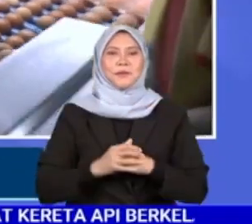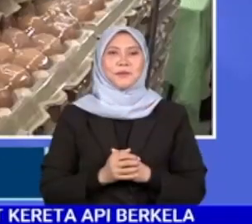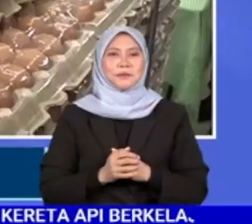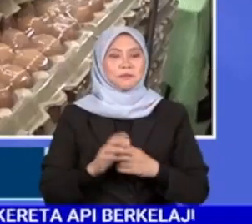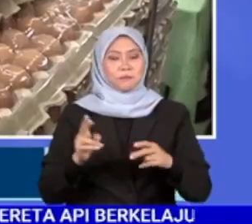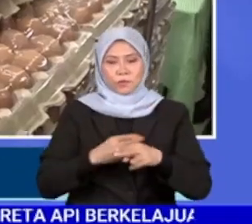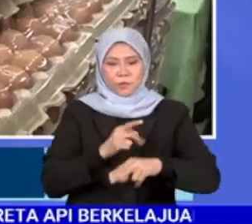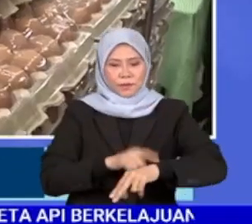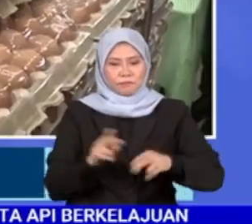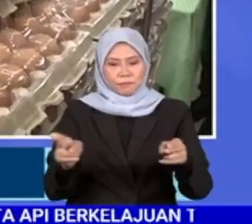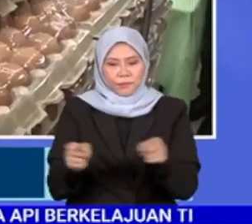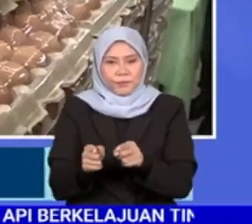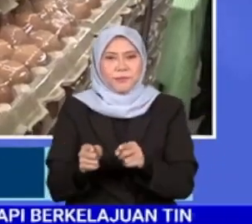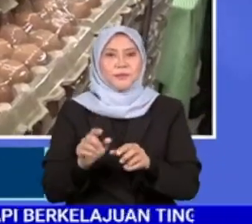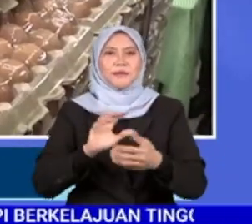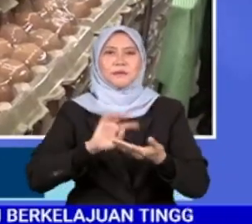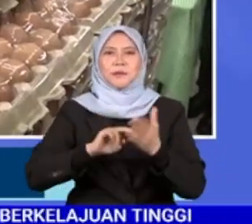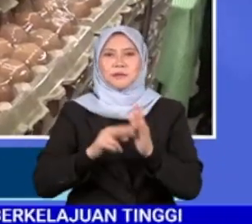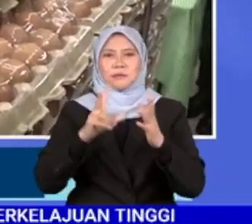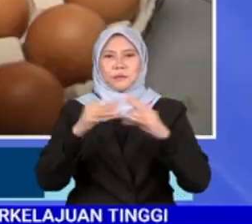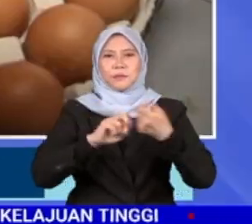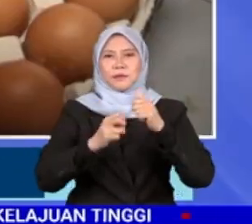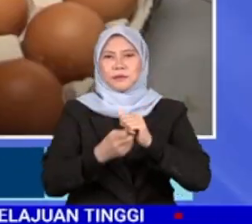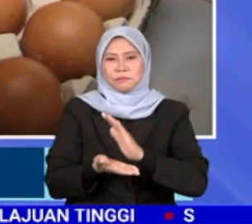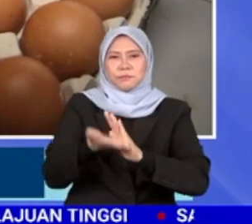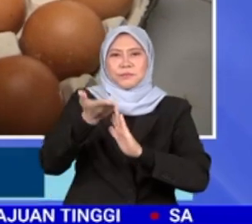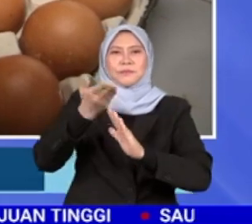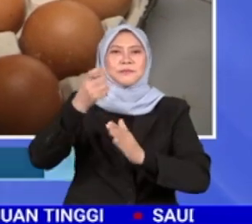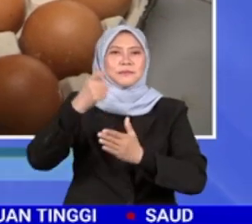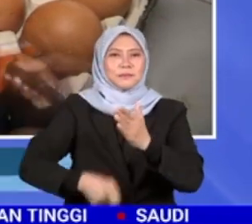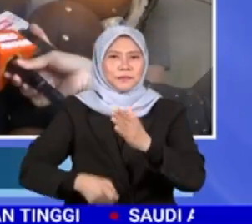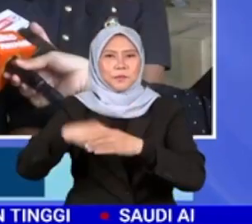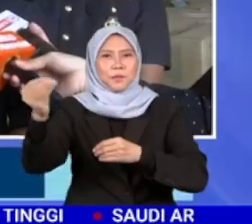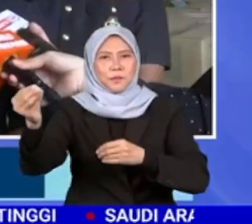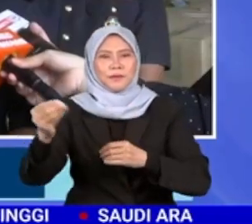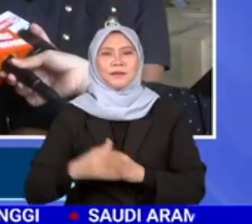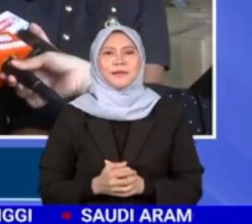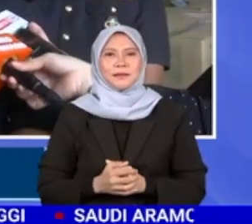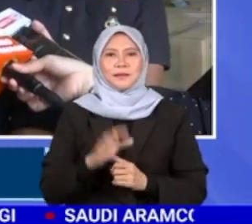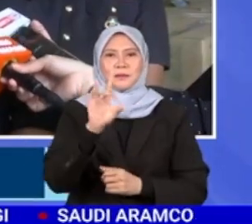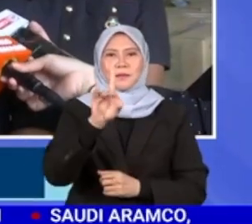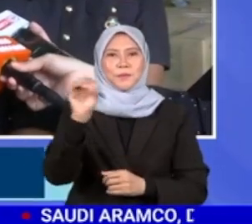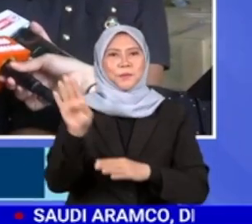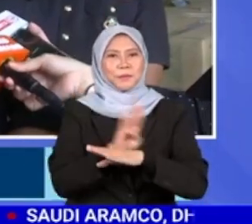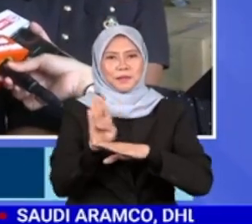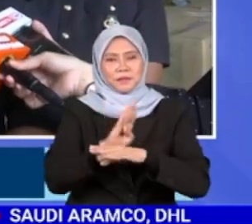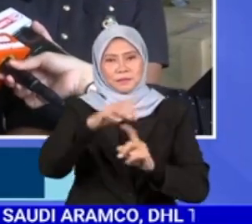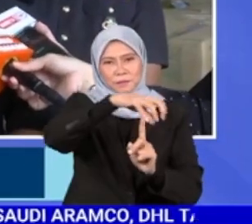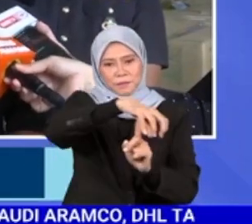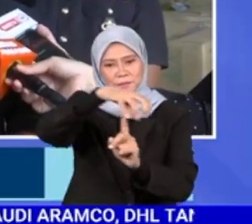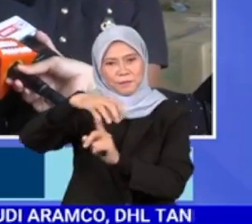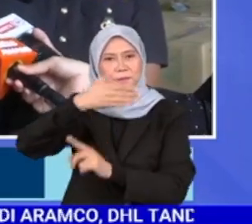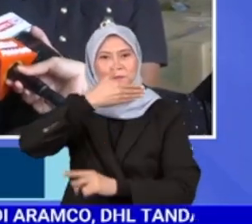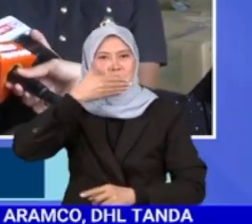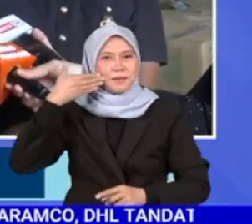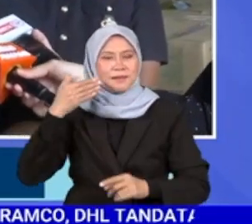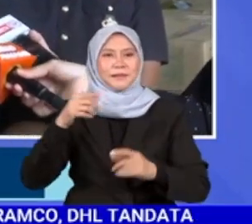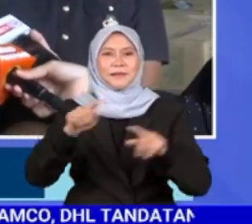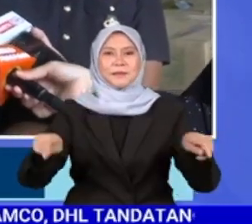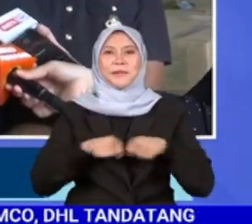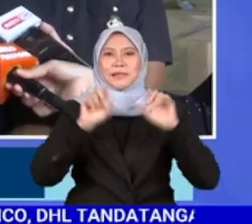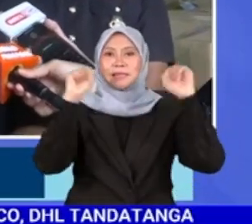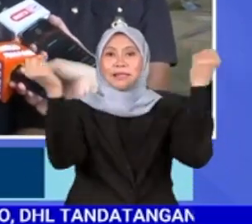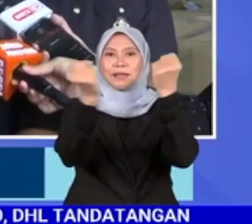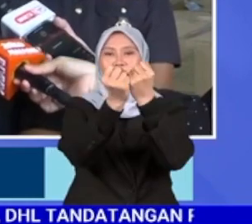langkah jangka pendek bagi membantu mengatasi kenaikan kos pengeluaran. 80 peniaga terlibat Bazar Ramadan Rahmah di perkarangan